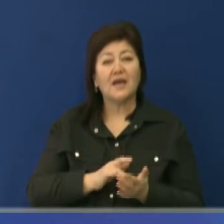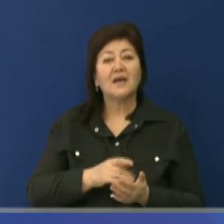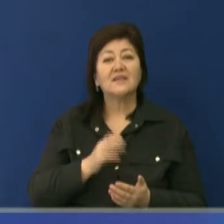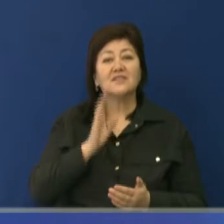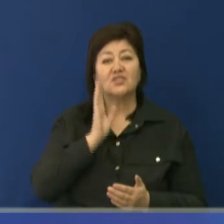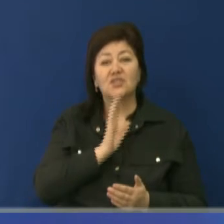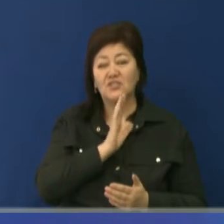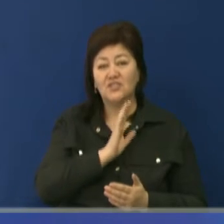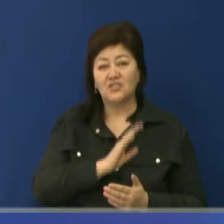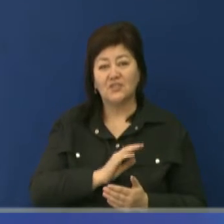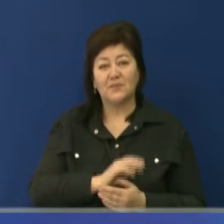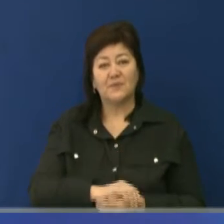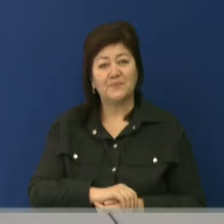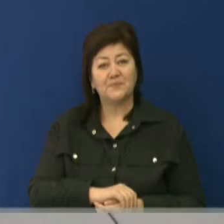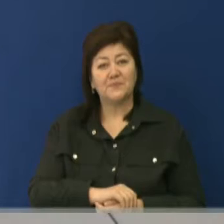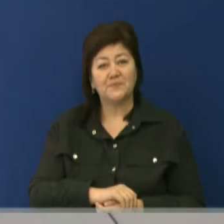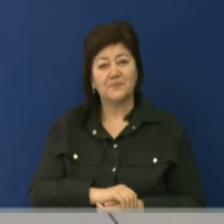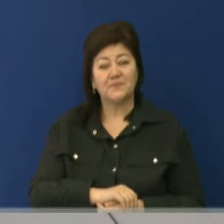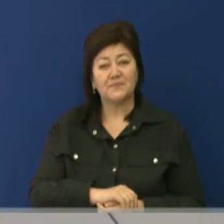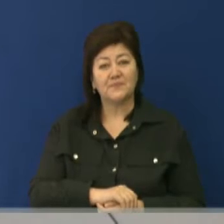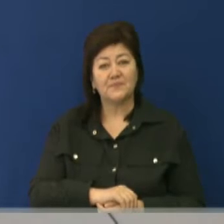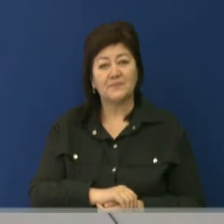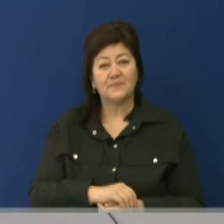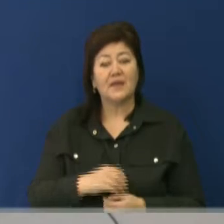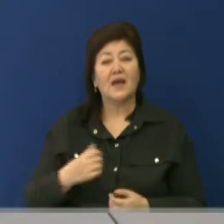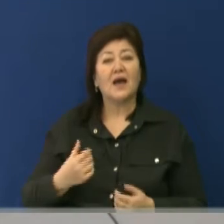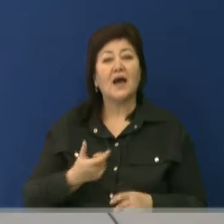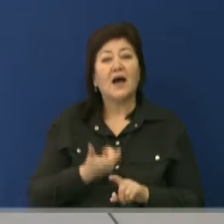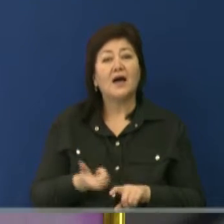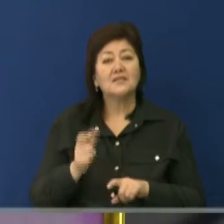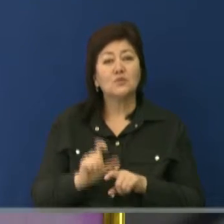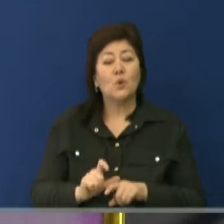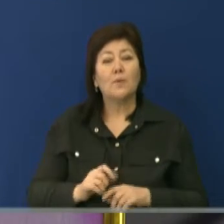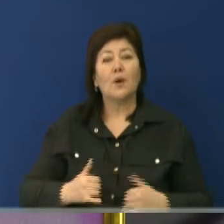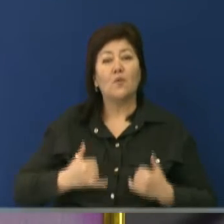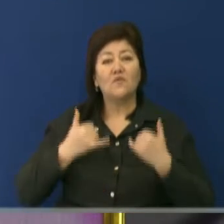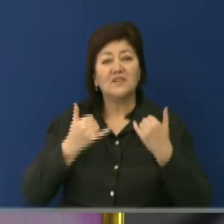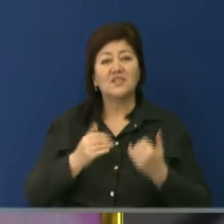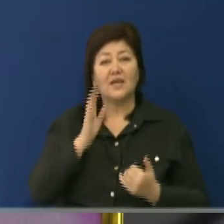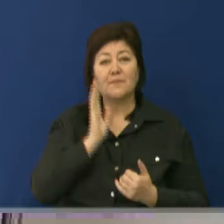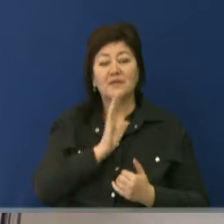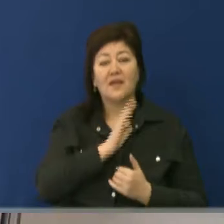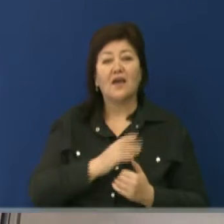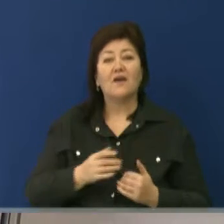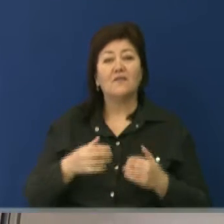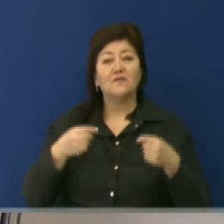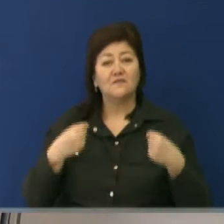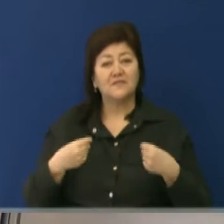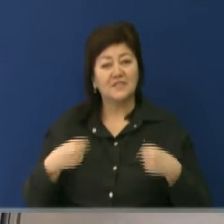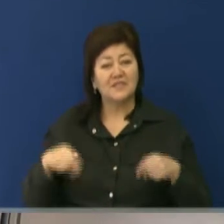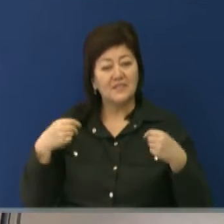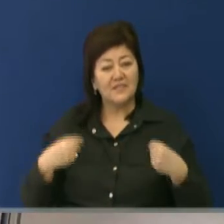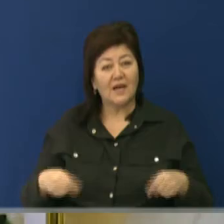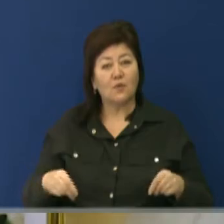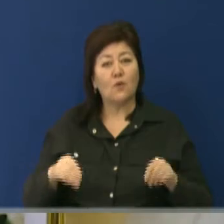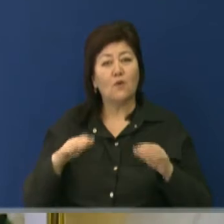бөлімінің бастамасымен ұйымдастырылған. Аса мәртебелі әйел фото көрмесі бүгін Семейдегі ірі сауда орталықтарының бірінде ресми түрде